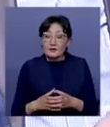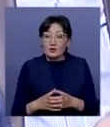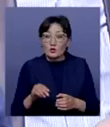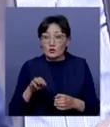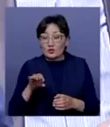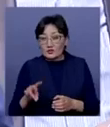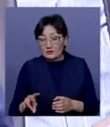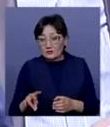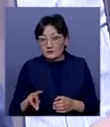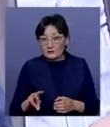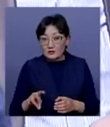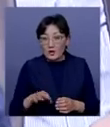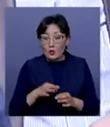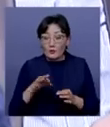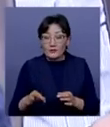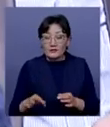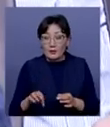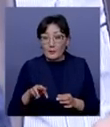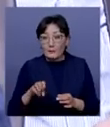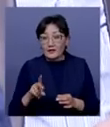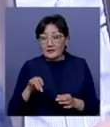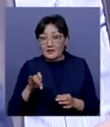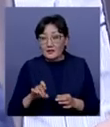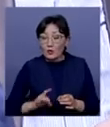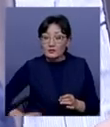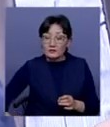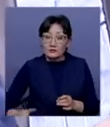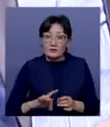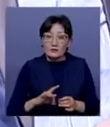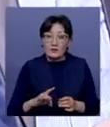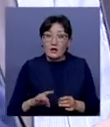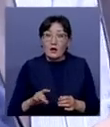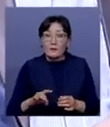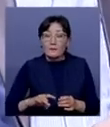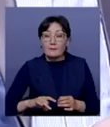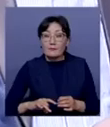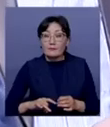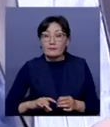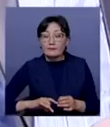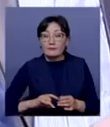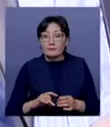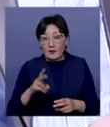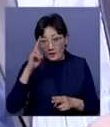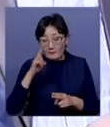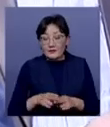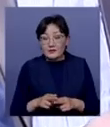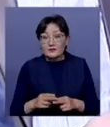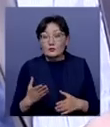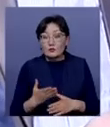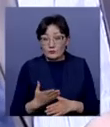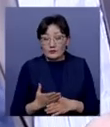Түркістан облысының Мақтаарал ауданындағы бауырларымызға деген өздерінің кішкене көмегі